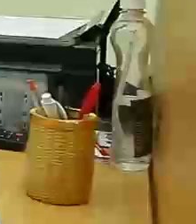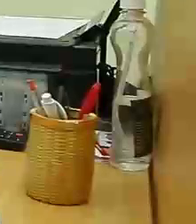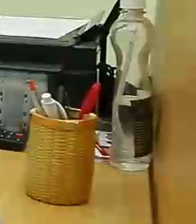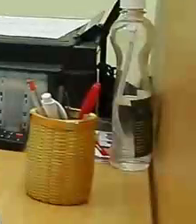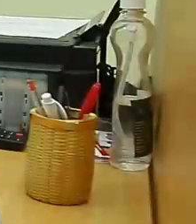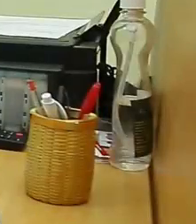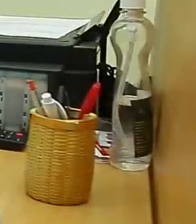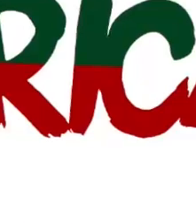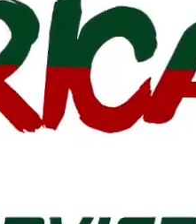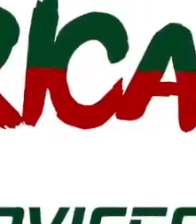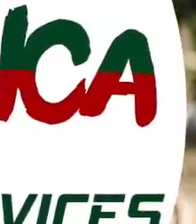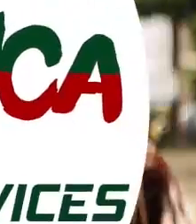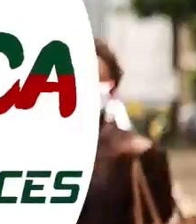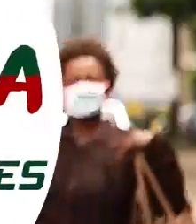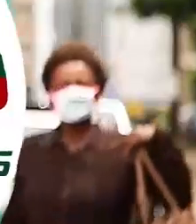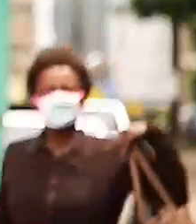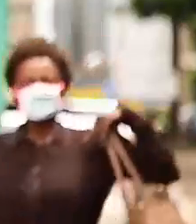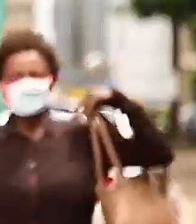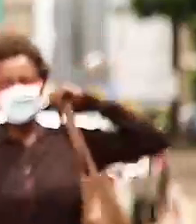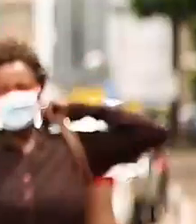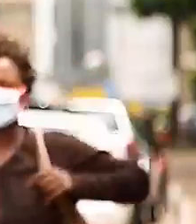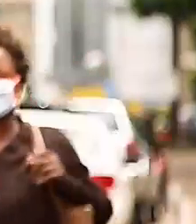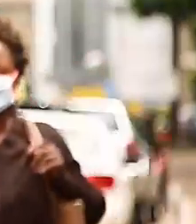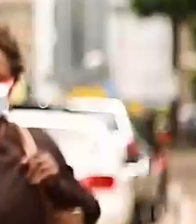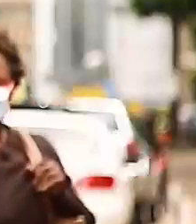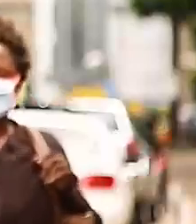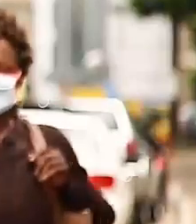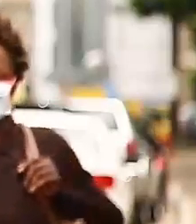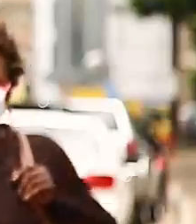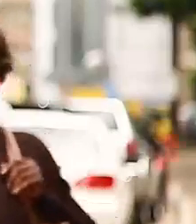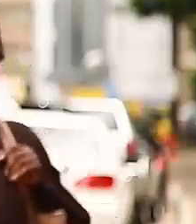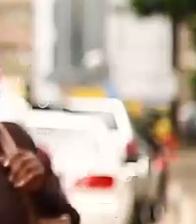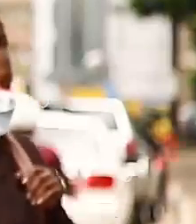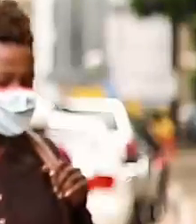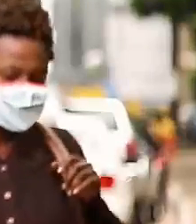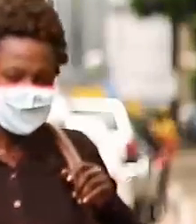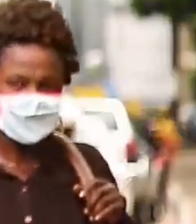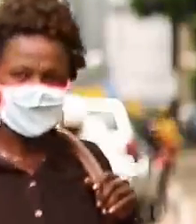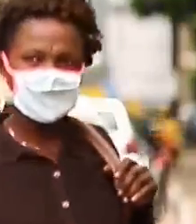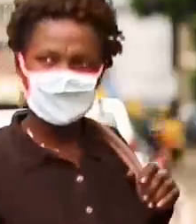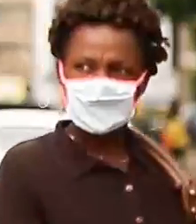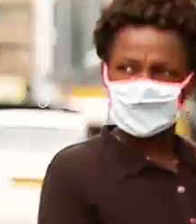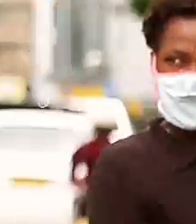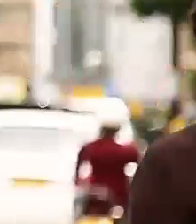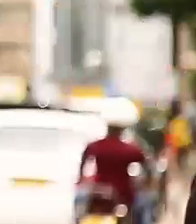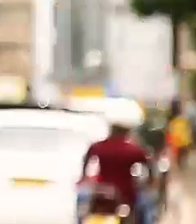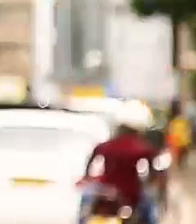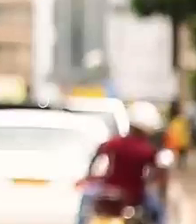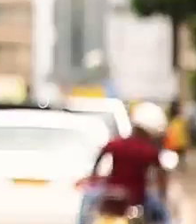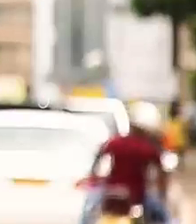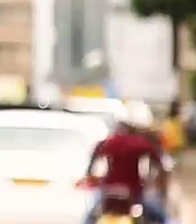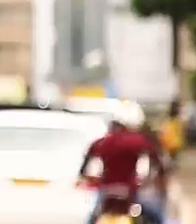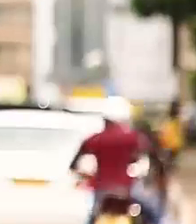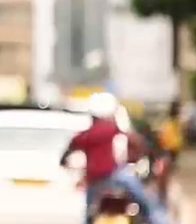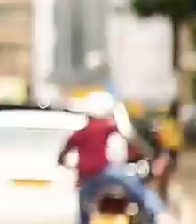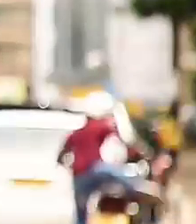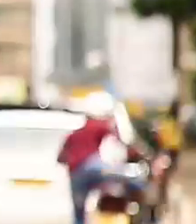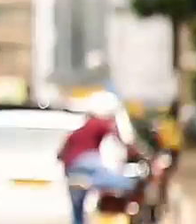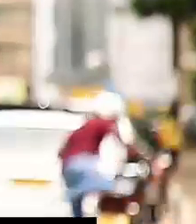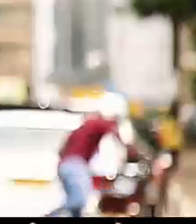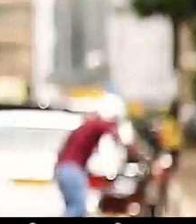Pend Africa, what's that? Pend Africa Smart Services. Your company on your own shore of Fashion. Okay. Starting